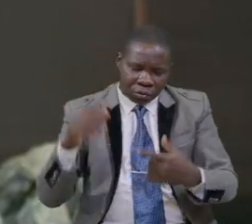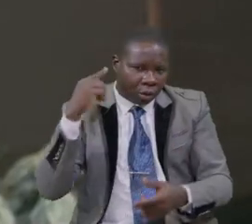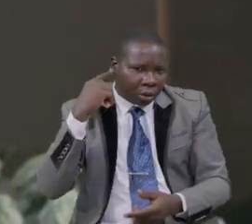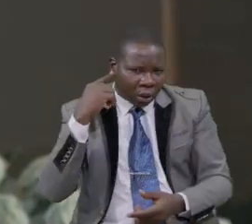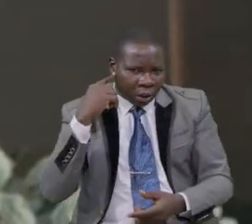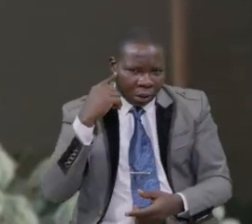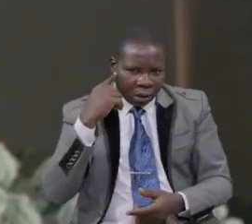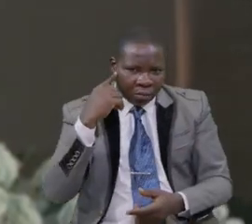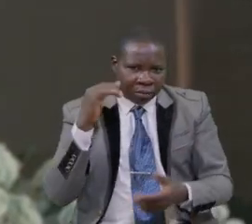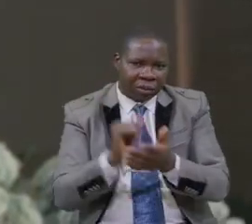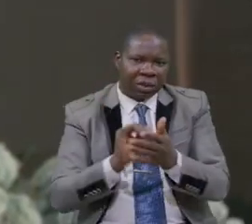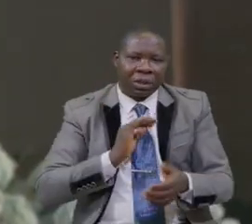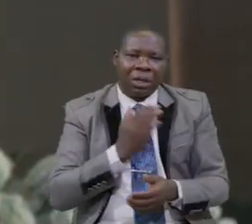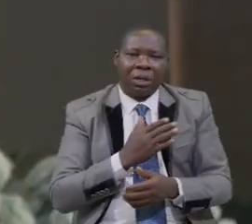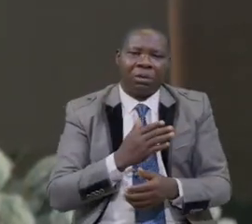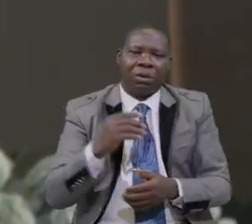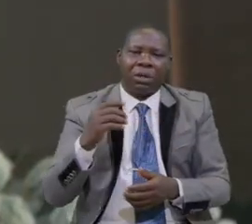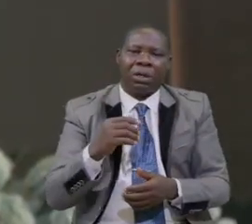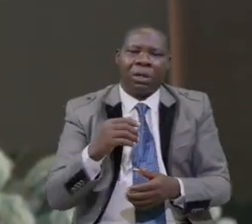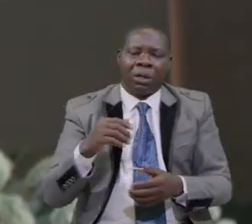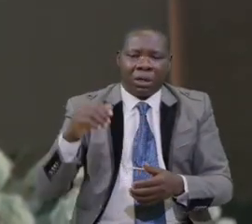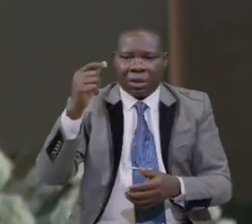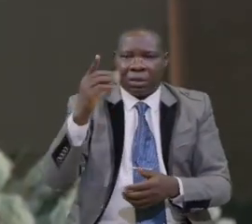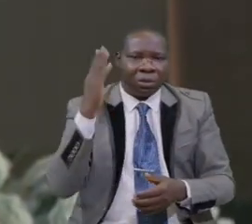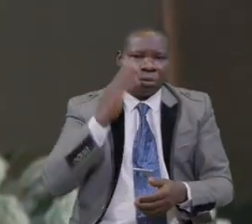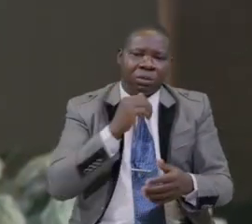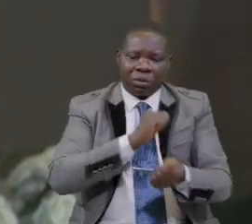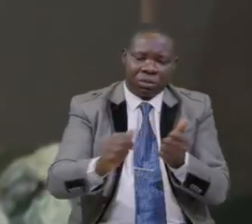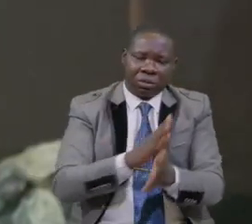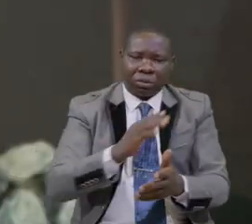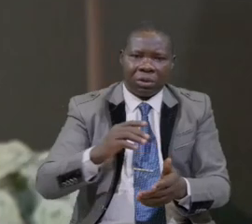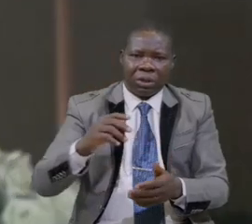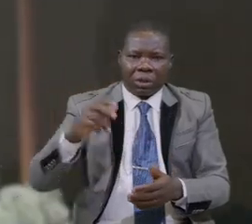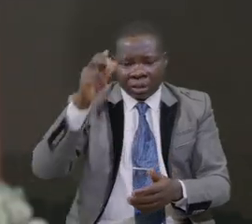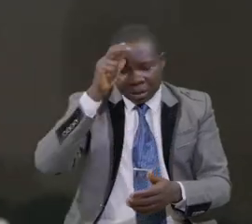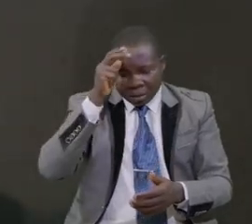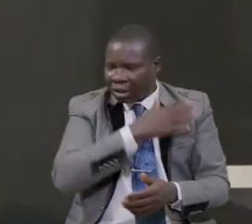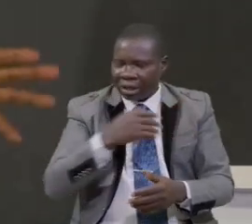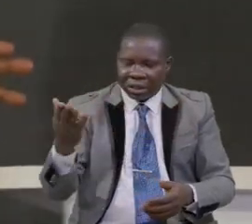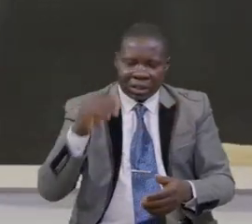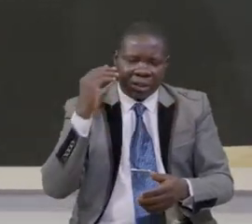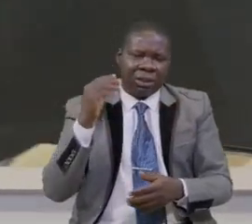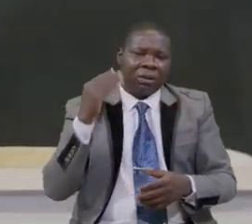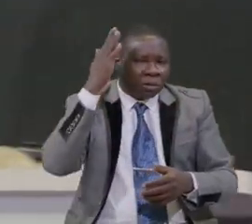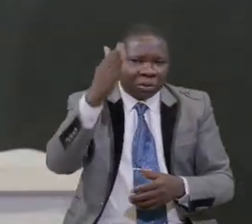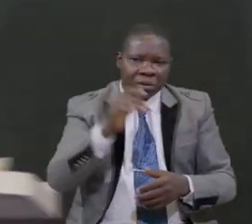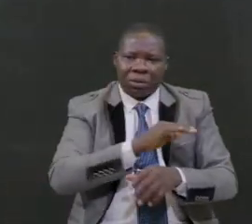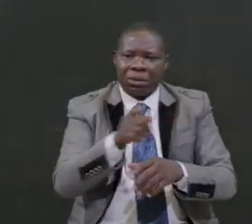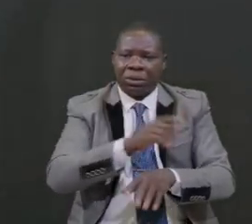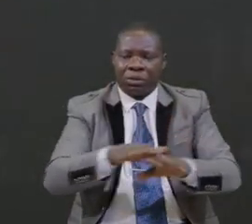va les détruire sur la terre. Elle détruit leur destinée. Ils ne veulent pas entendre